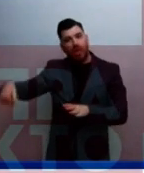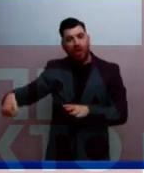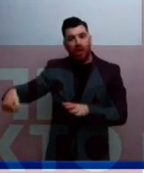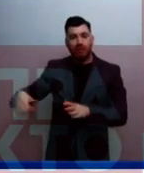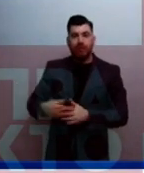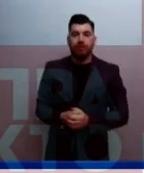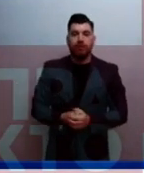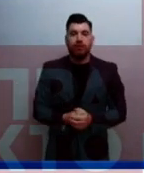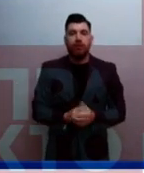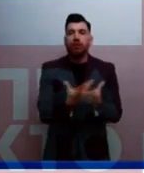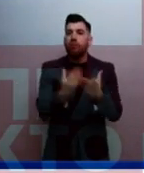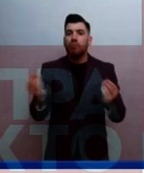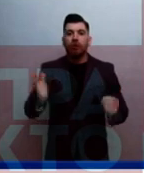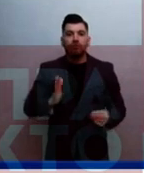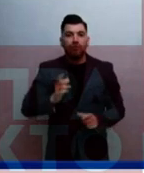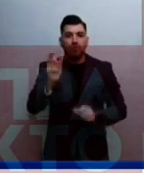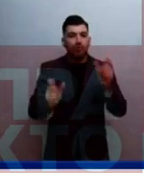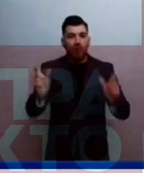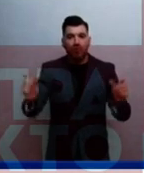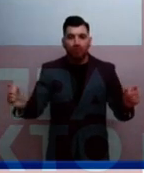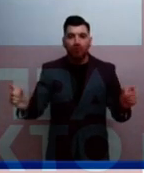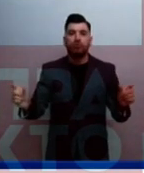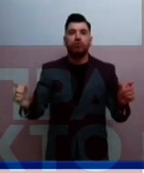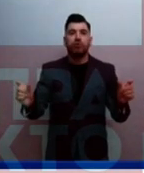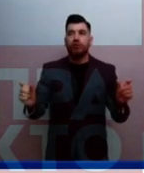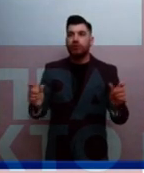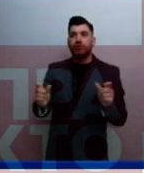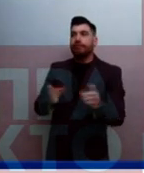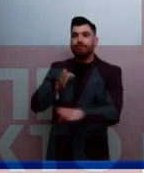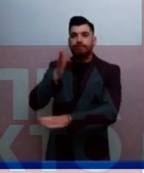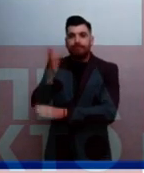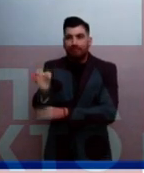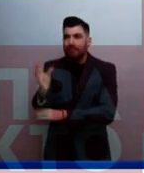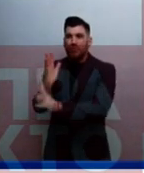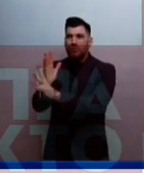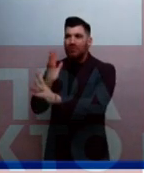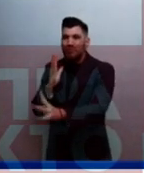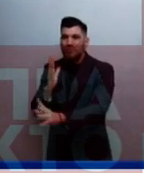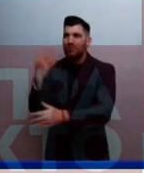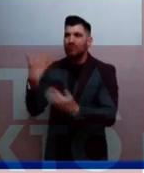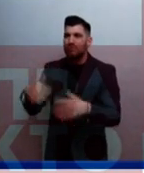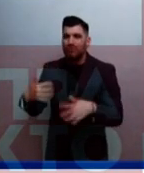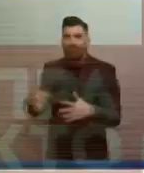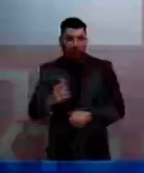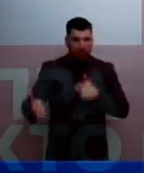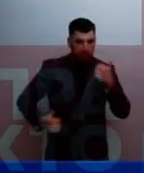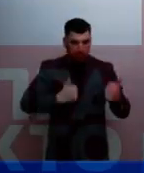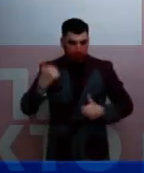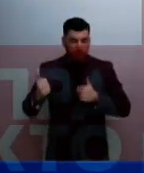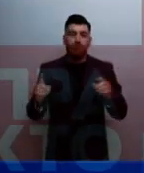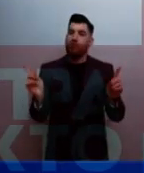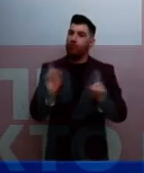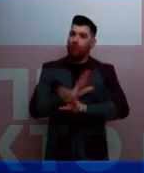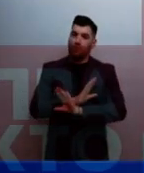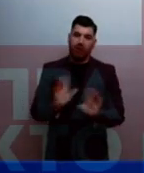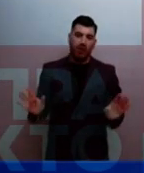οποίος περνάει συχνά μια οδύσσια προκειμένου να βγάλει άκρη με τις δημόσιες υπηρεσίες. Ήταν το